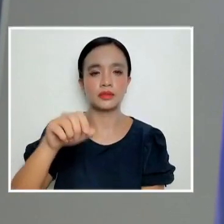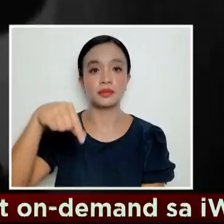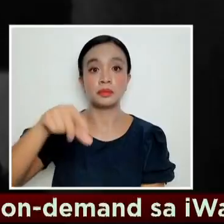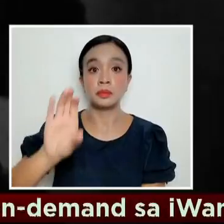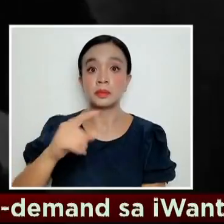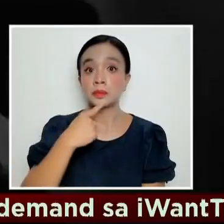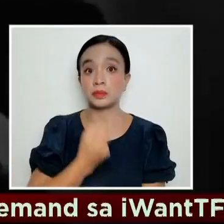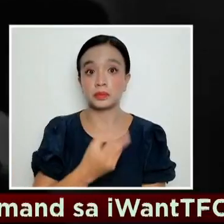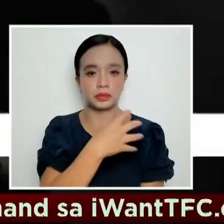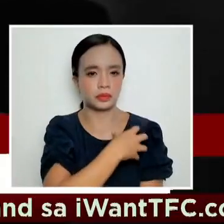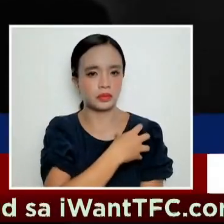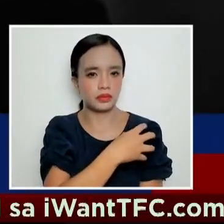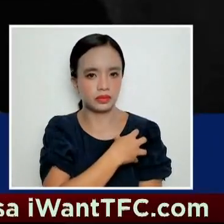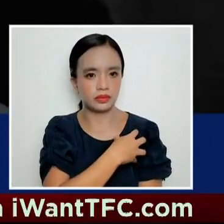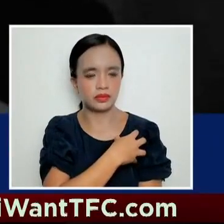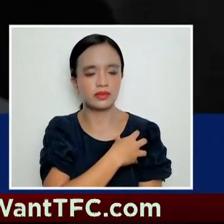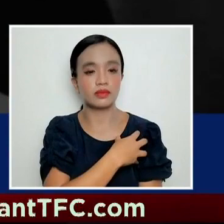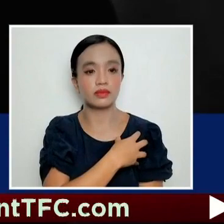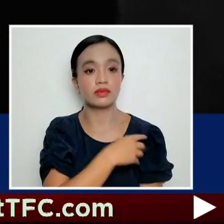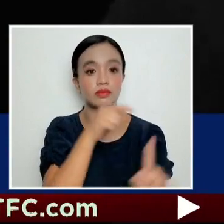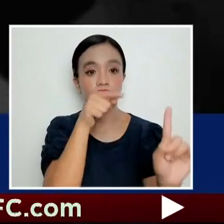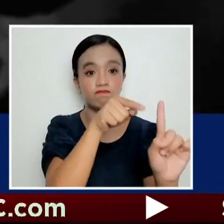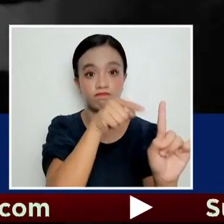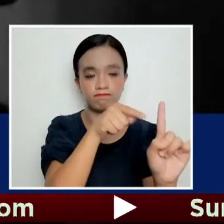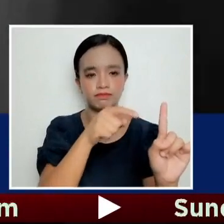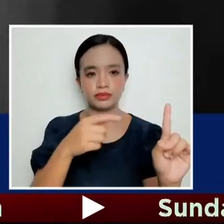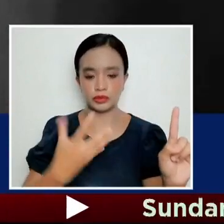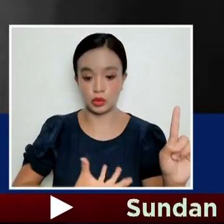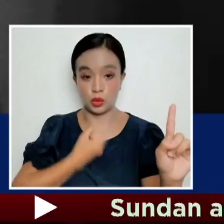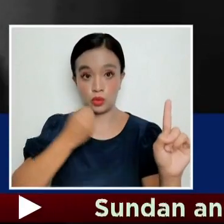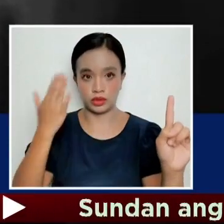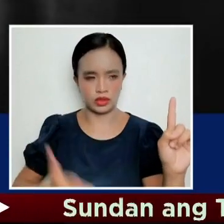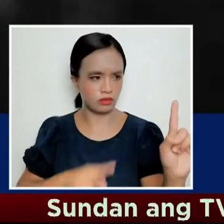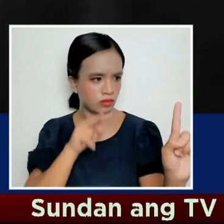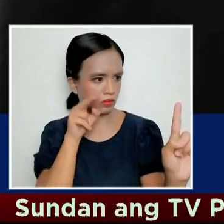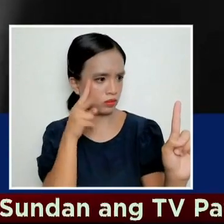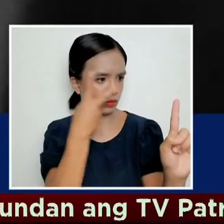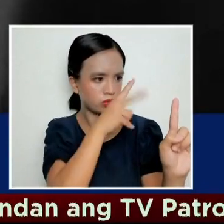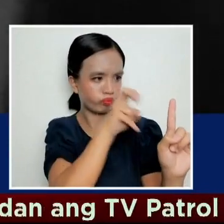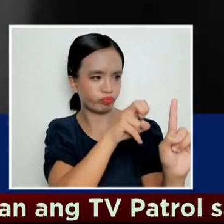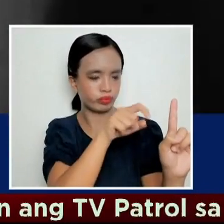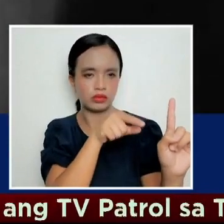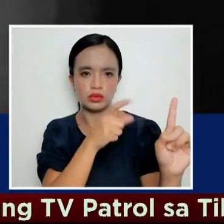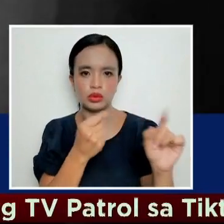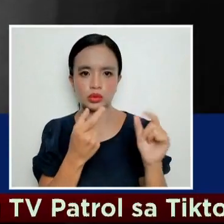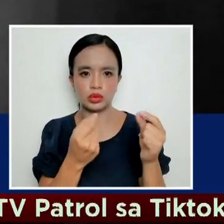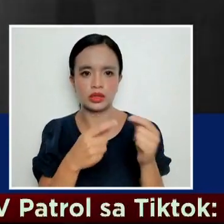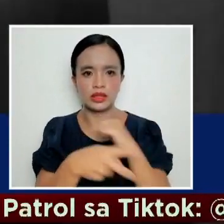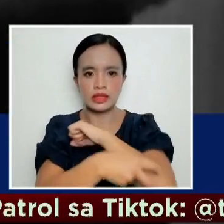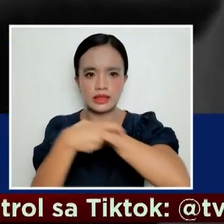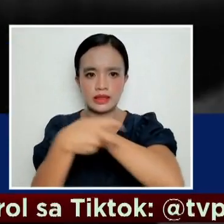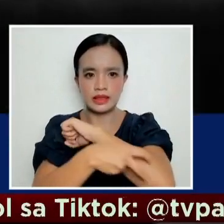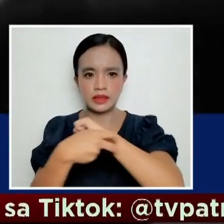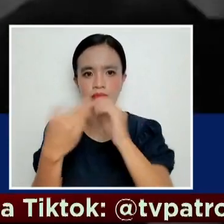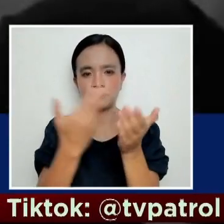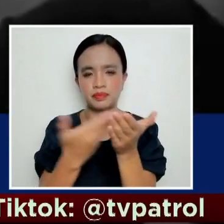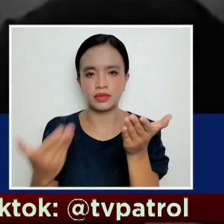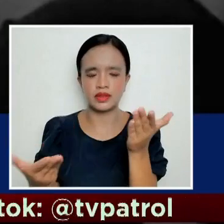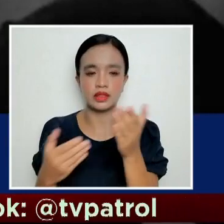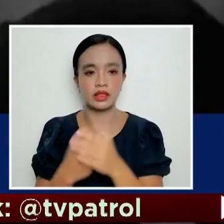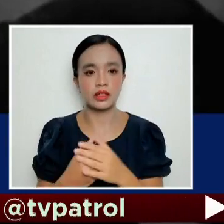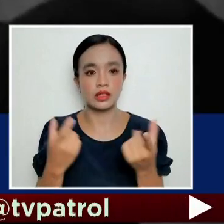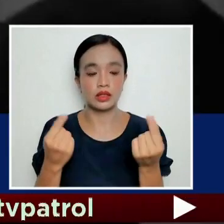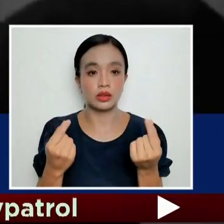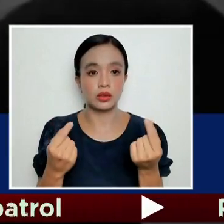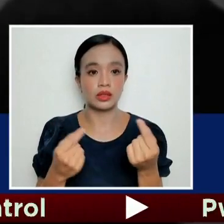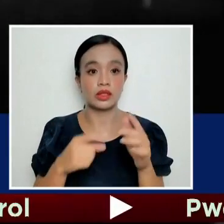pulisya, natsyempohang mismo ng mismong may-ari ng bahay ang suspect habang tinatangaya ang ilang gamit. Agad umanong